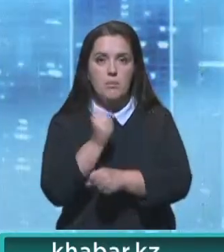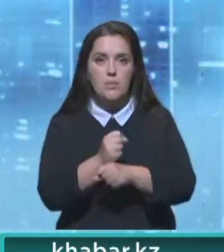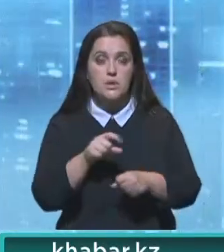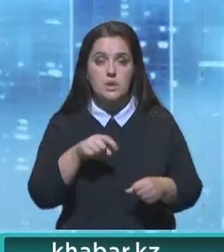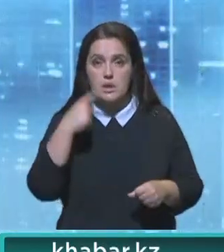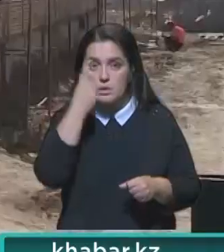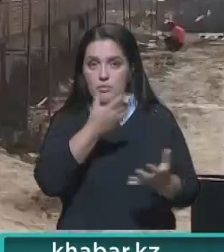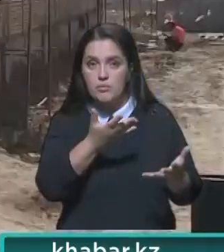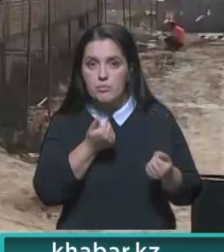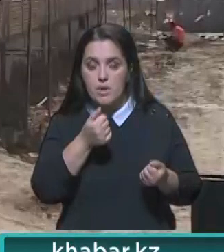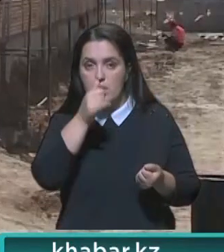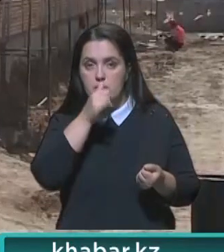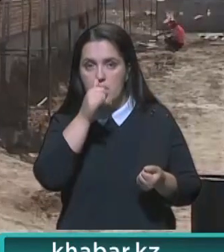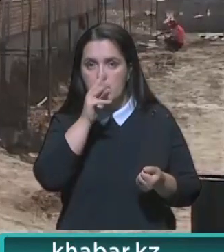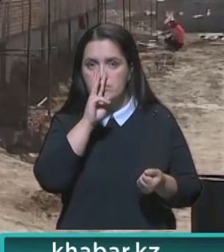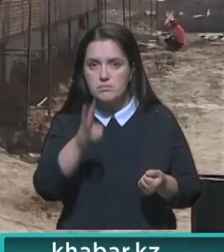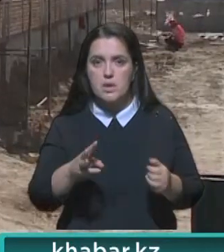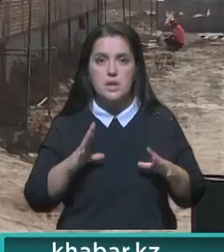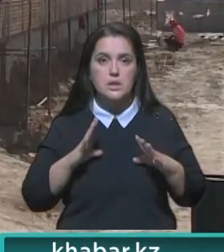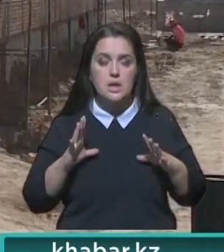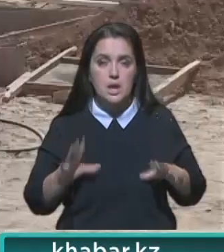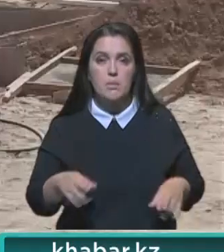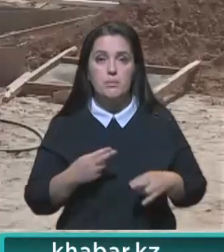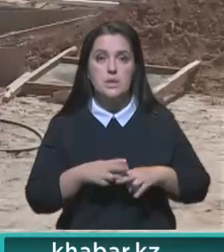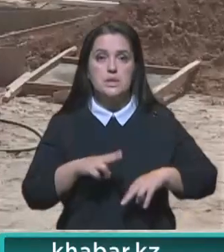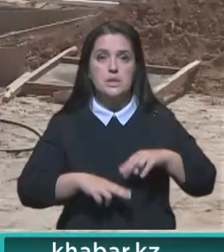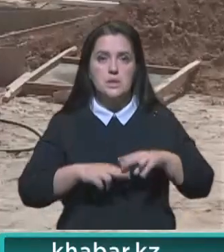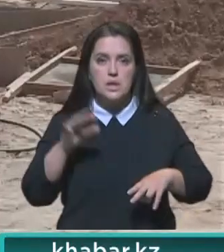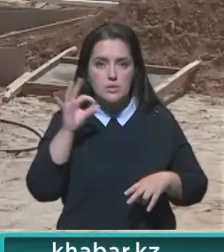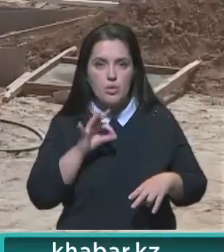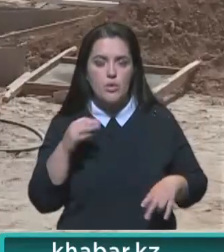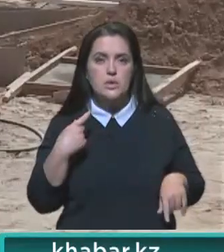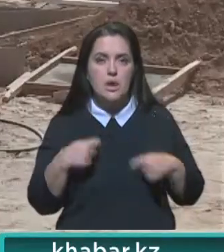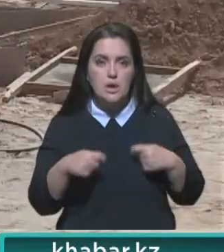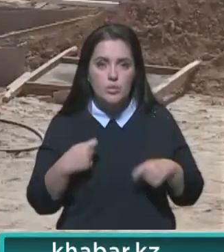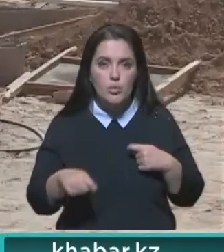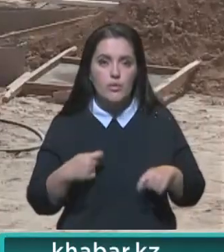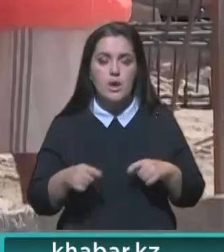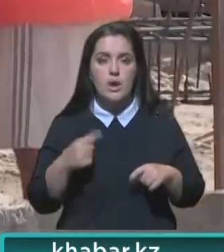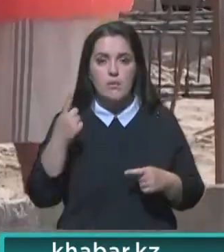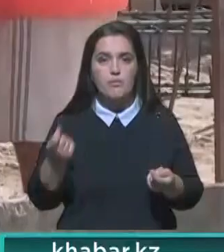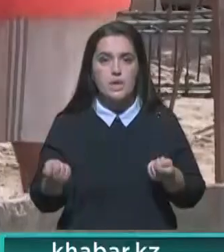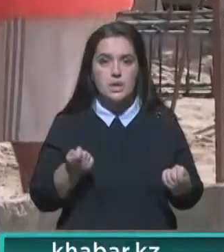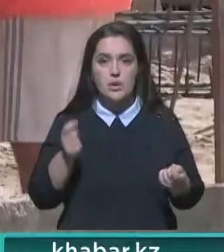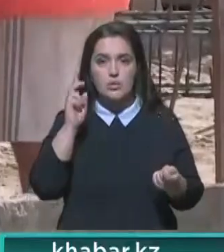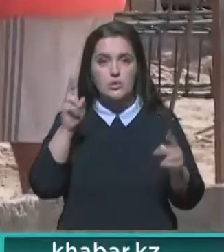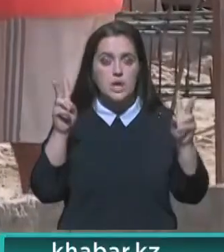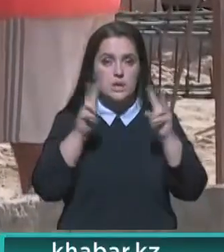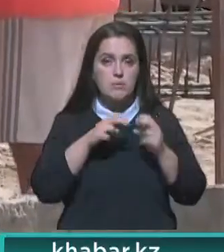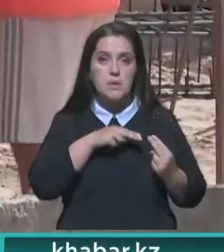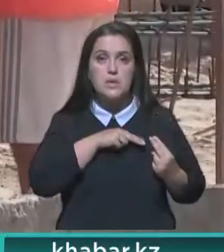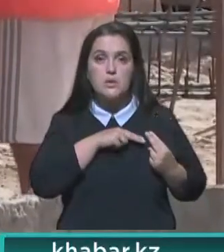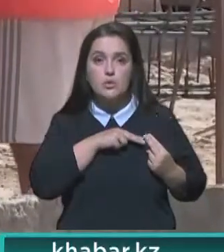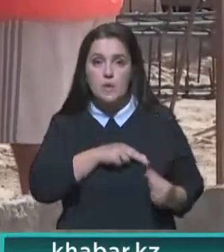недополучили за этот год. Им вовремя не выплачивали зарплату. В основном это сфера строительства, торговли, сообщили в управлении